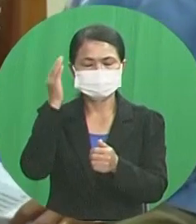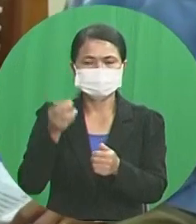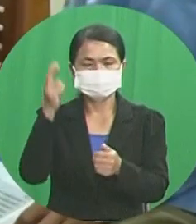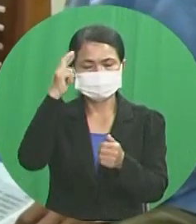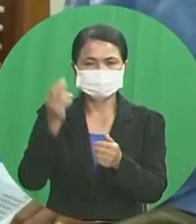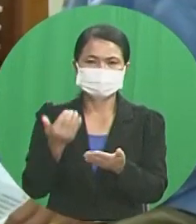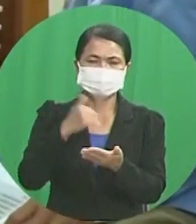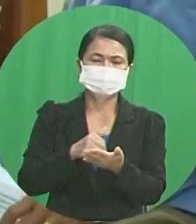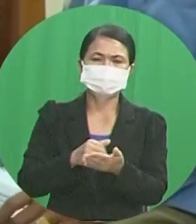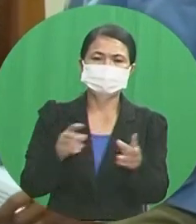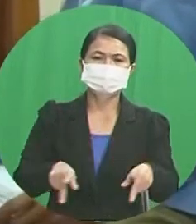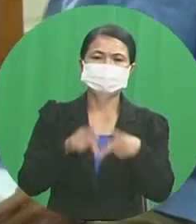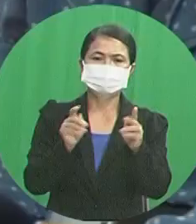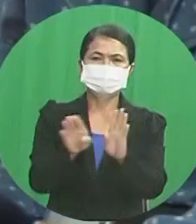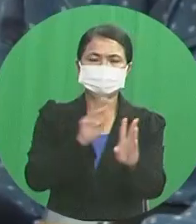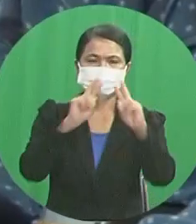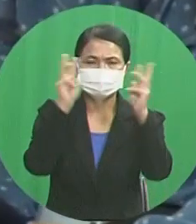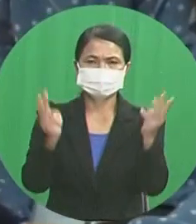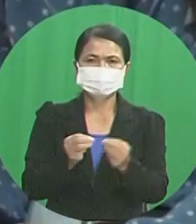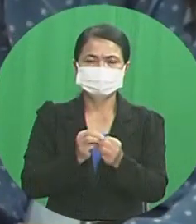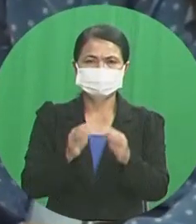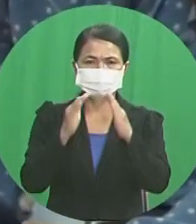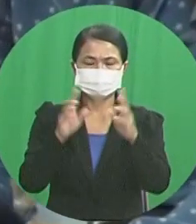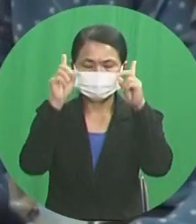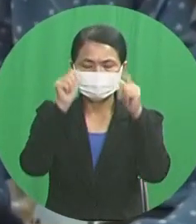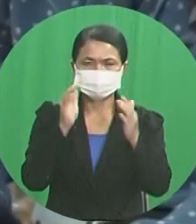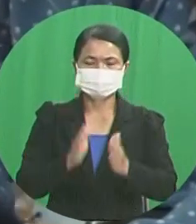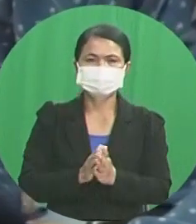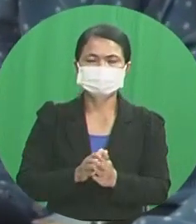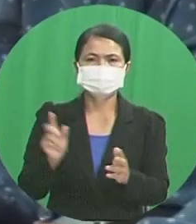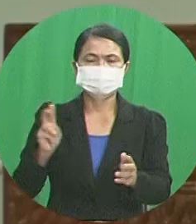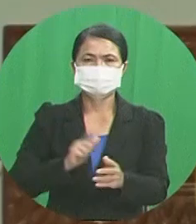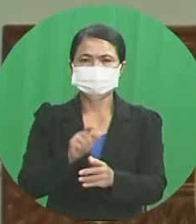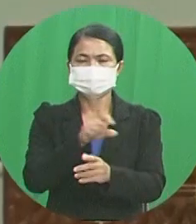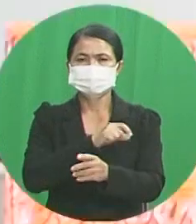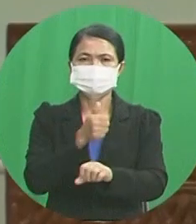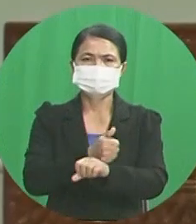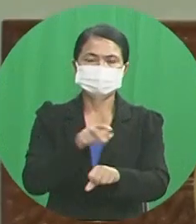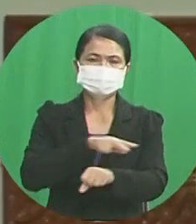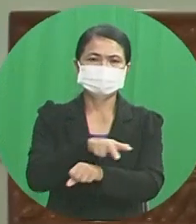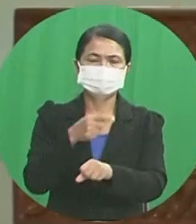កាលពីឱកាសបើកអង្គសិក្ខាសាលាឯកឧត្តមបណ្ឌិតជាម្ចាស់សភ័នអភិបាលខេត្តត្បូ